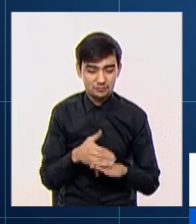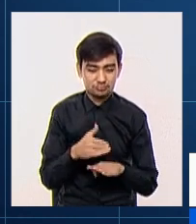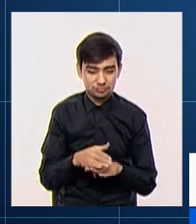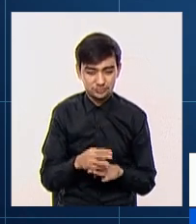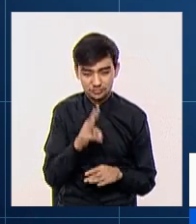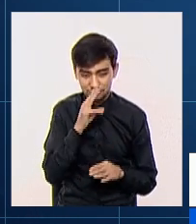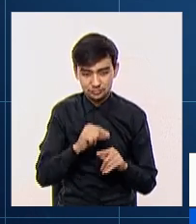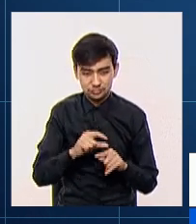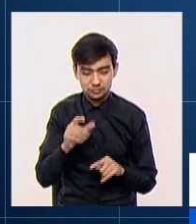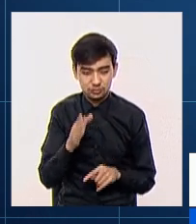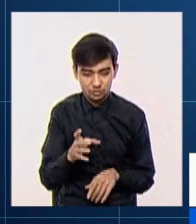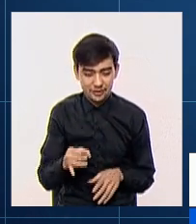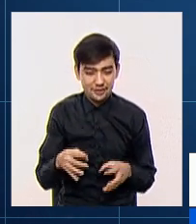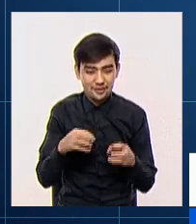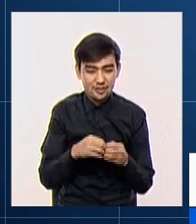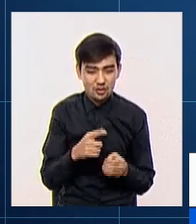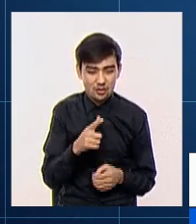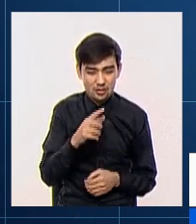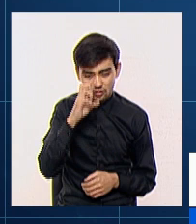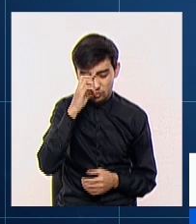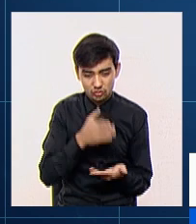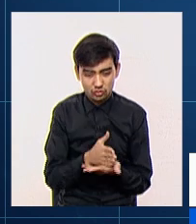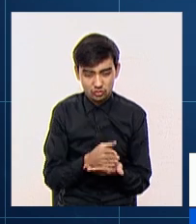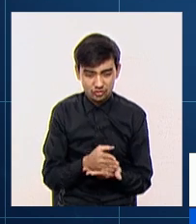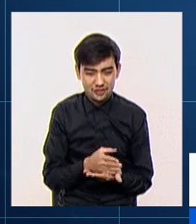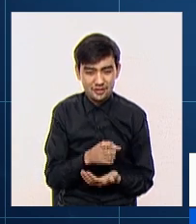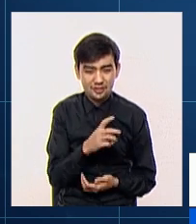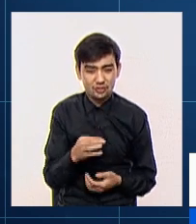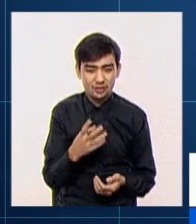повышение труда оплаты отдельной категории госслужащих. Это на